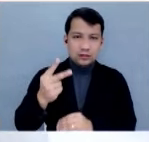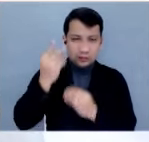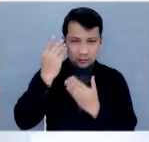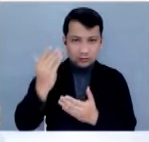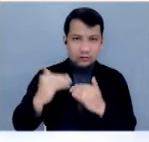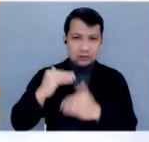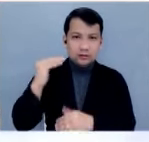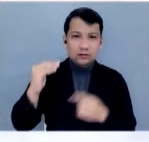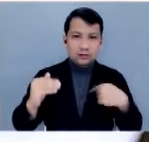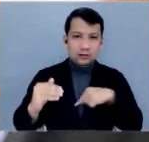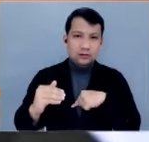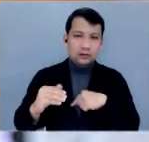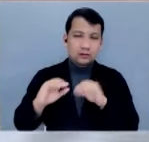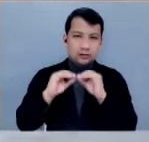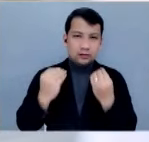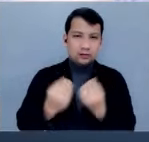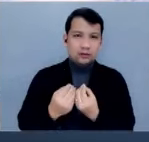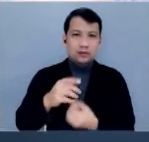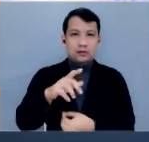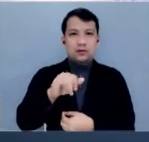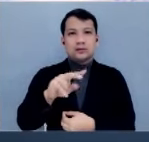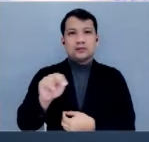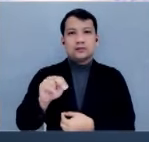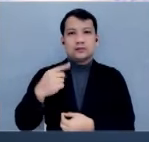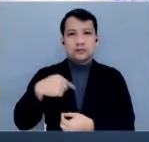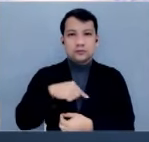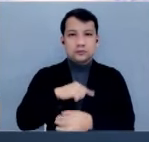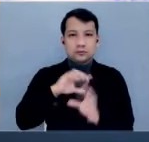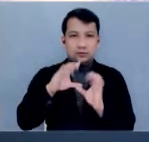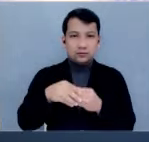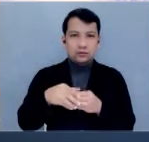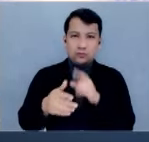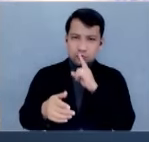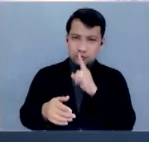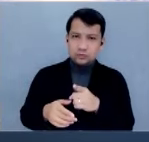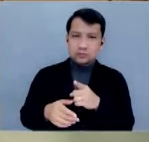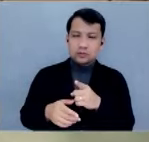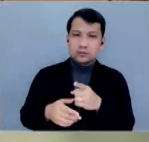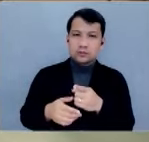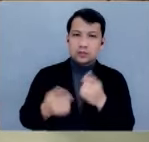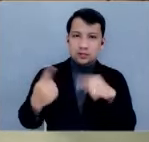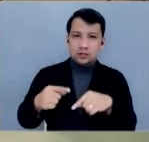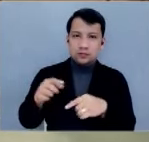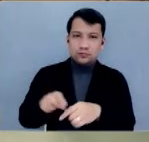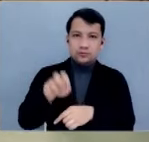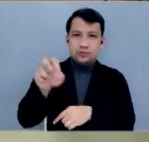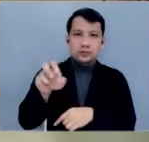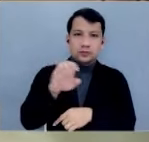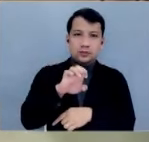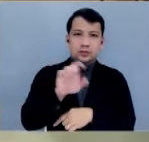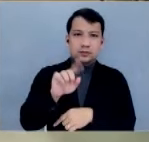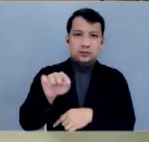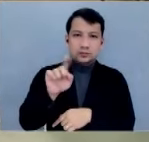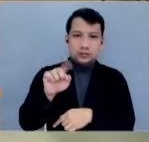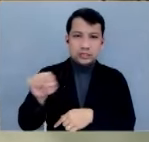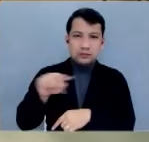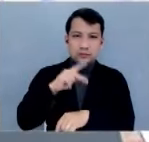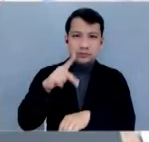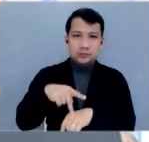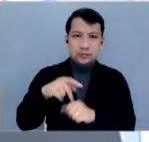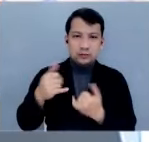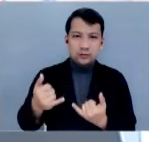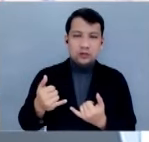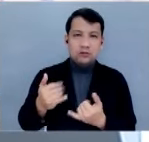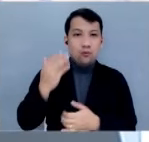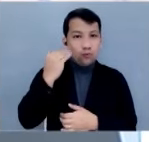na inorganisa ng Atin Ito Coalition. Lehitimo raw ang gagawin nilang paglayag sa Exclusive Economic Zone ng Pilipinas. Layon lang